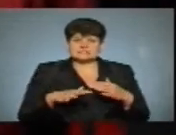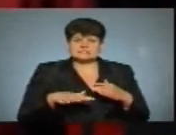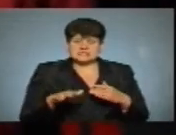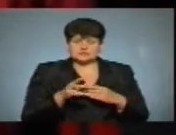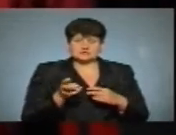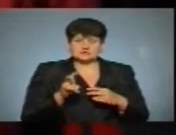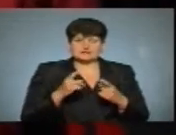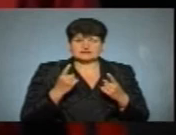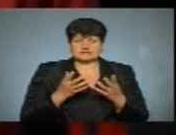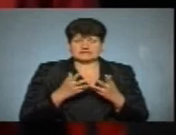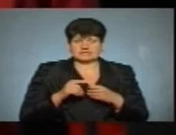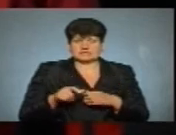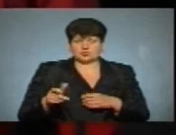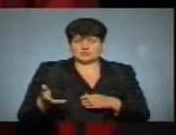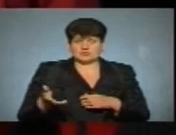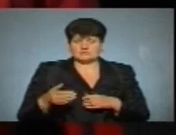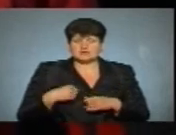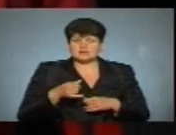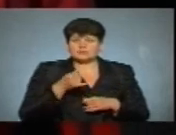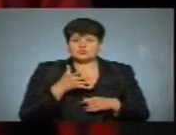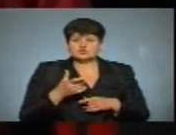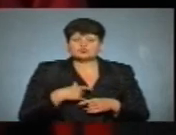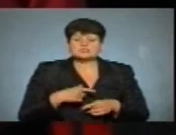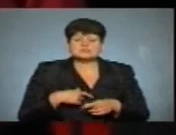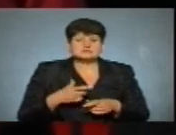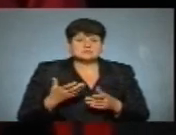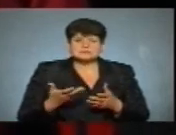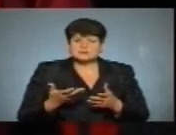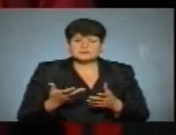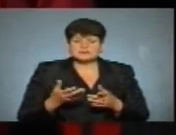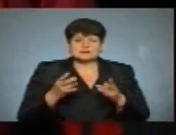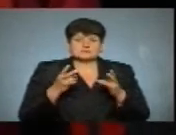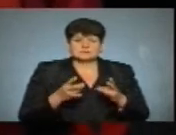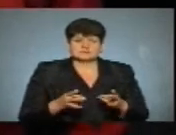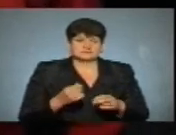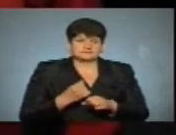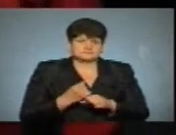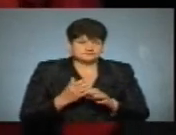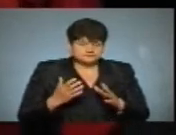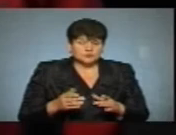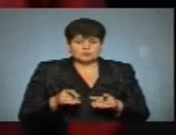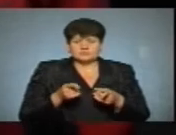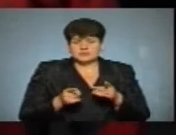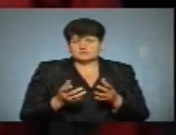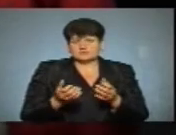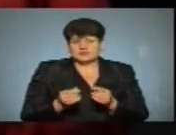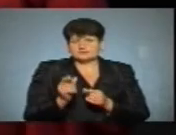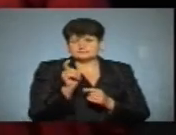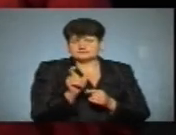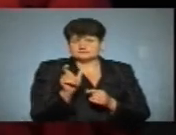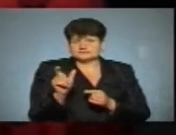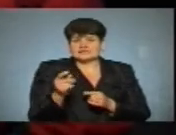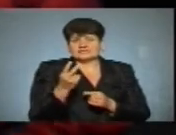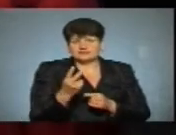велика кількість людей. Ми ж не можемо себе на небезпеку наражати. Тому дійсно ми беремо ті сцени, де працює